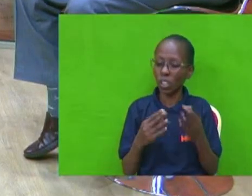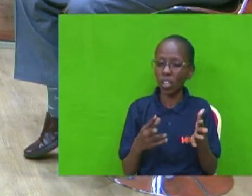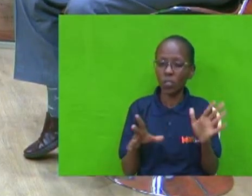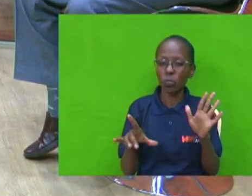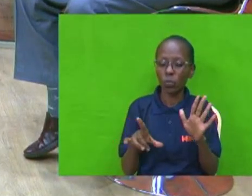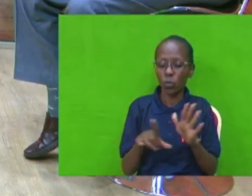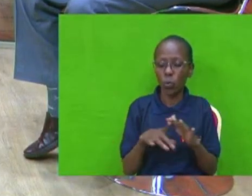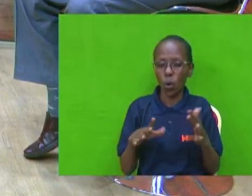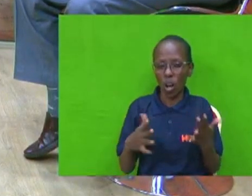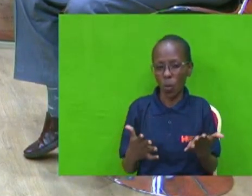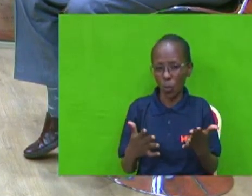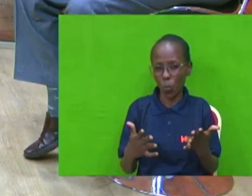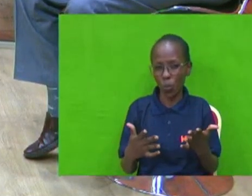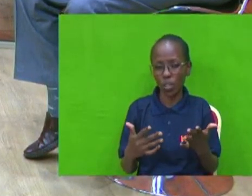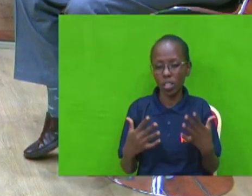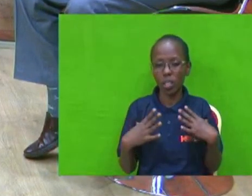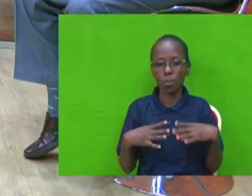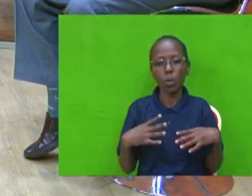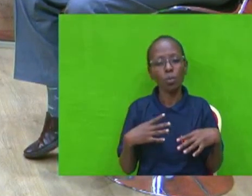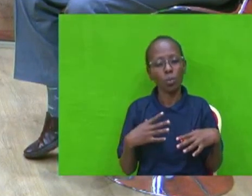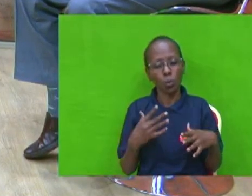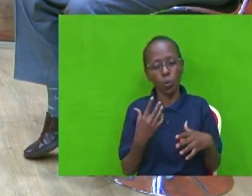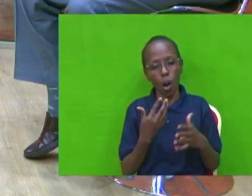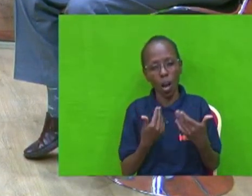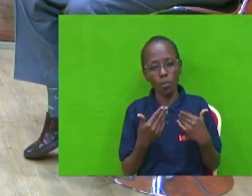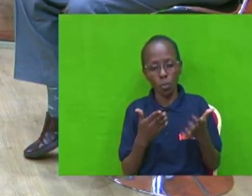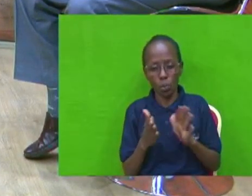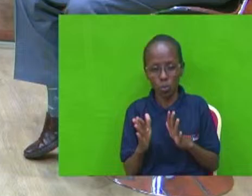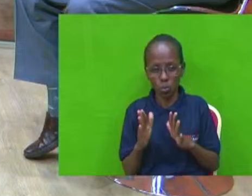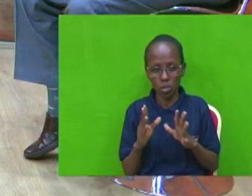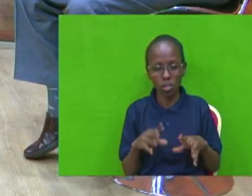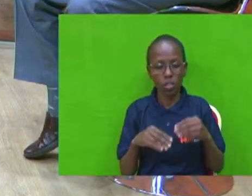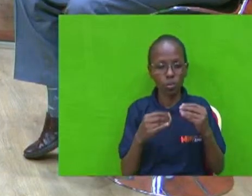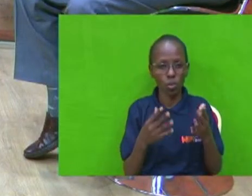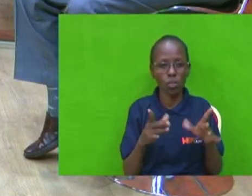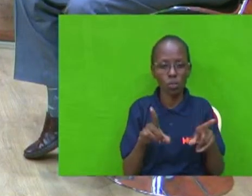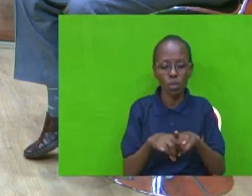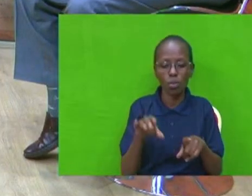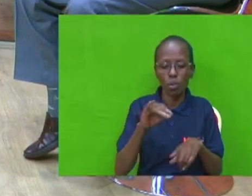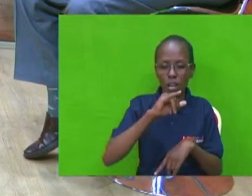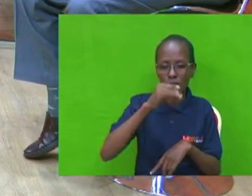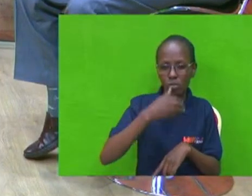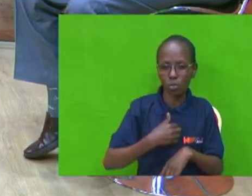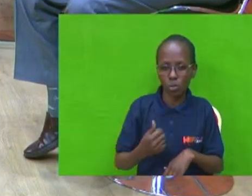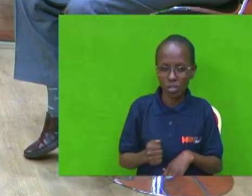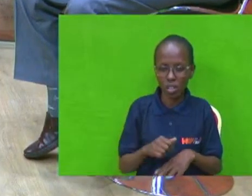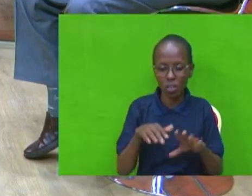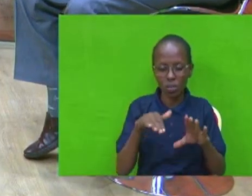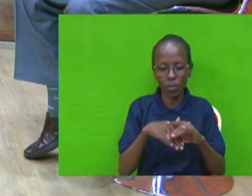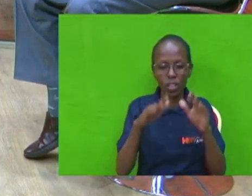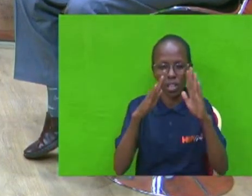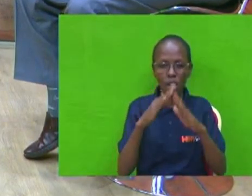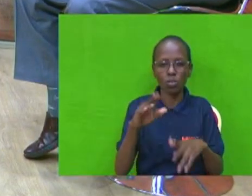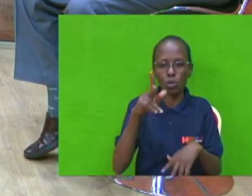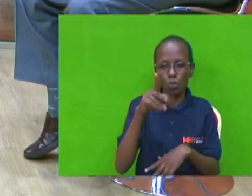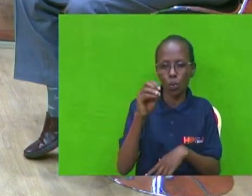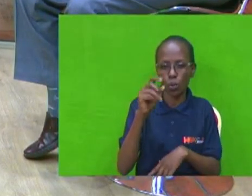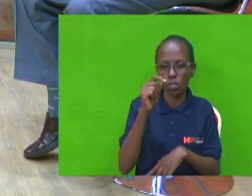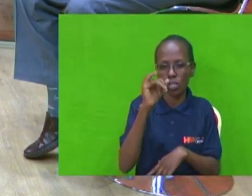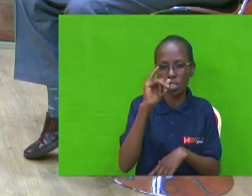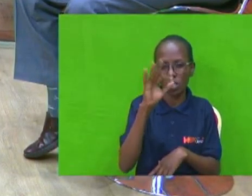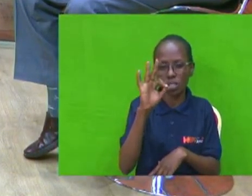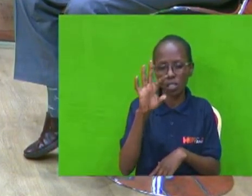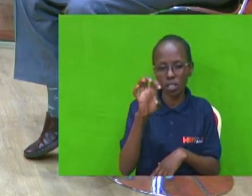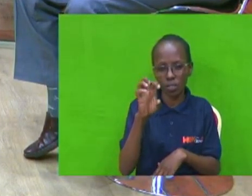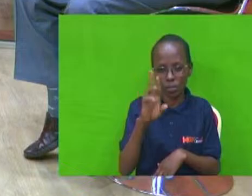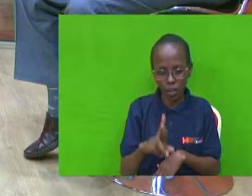Kuna watumwa ambao tunajua ambao walikuwa na ruhusa ya kutoa amri kama vile Yusufu katika nyumba ya Potifa. Ya kuna watumwa pia